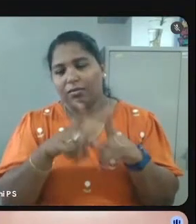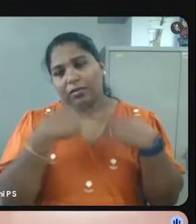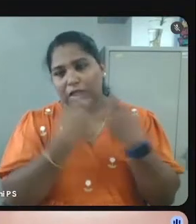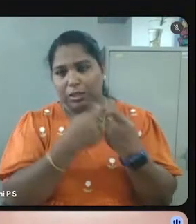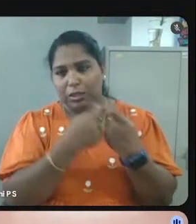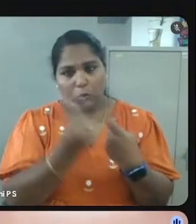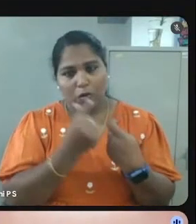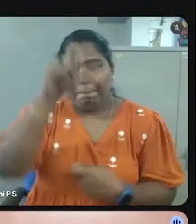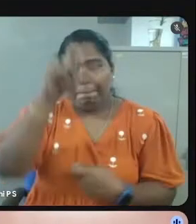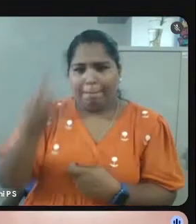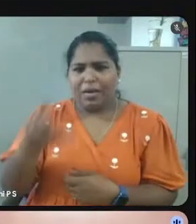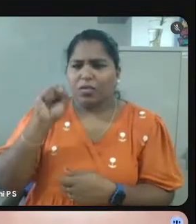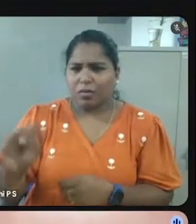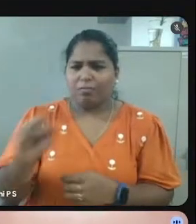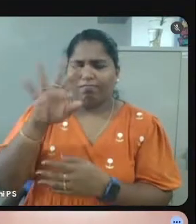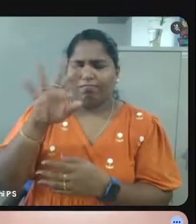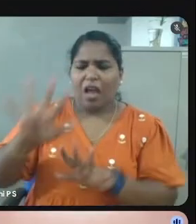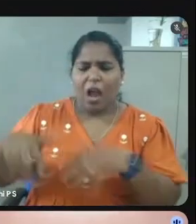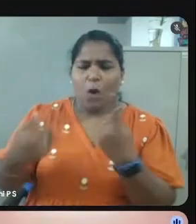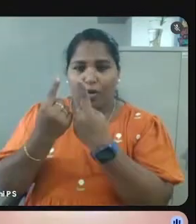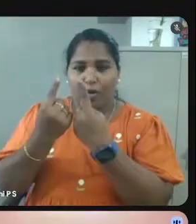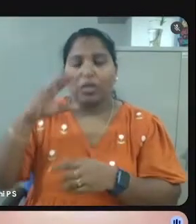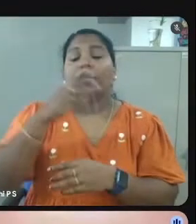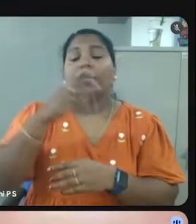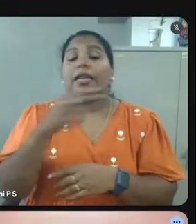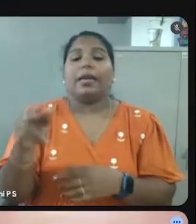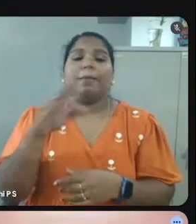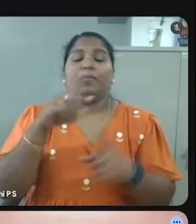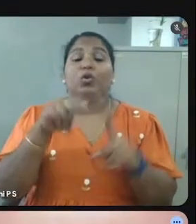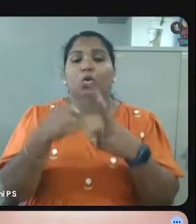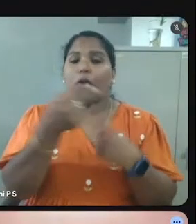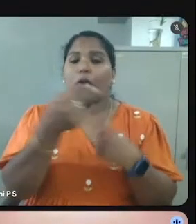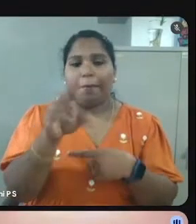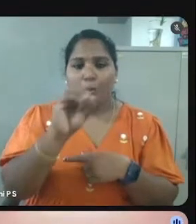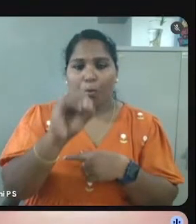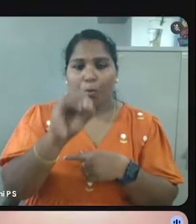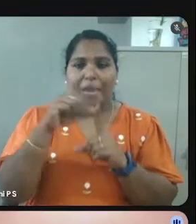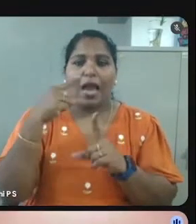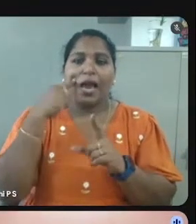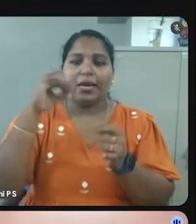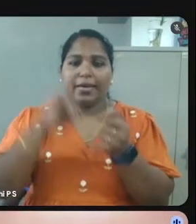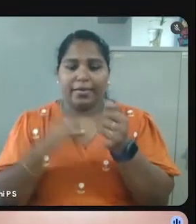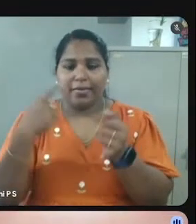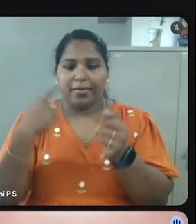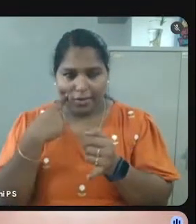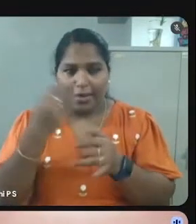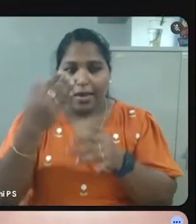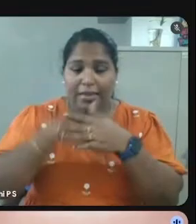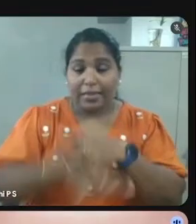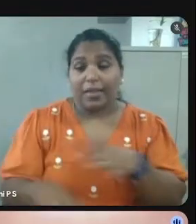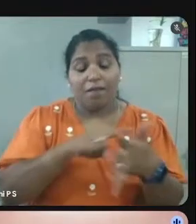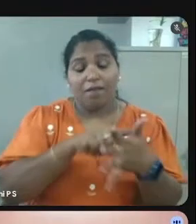ആൻഡ് ഇന്റിമസി എന്ന് പറയുന്നത് OPC എന്ന് പറയും. ഈ സ്ക്രീനിങ് ടൂളില് 5 കാറ്റഗറീസ് ഓഫ് ഓക്യുപേഷൻ എന്ന്